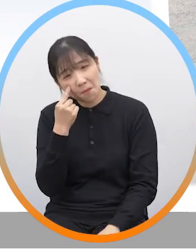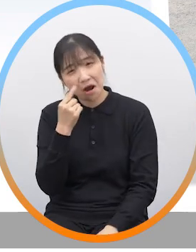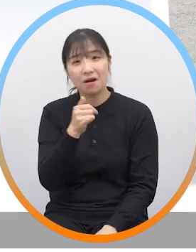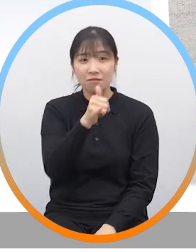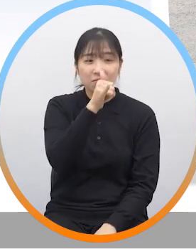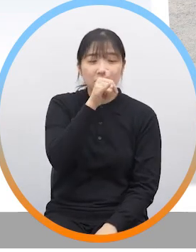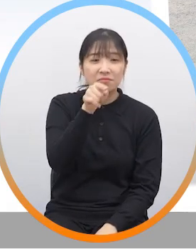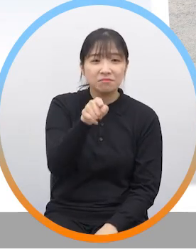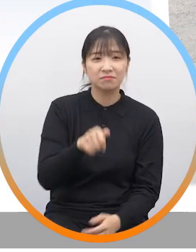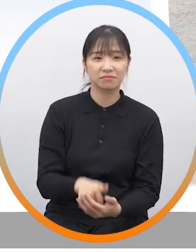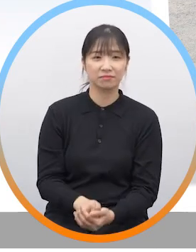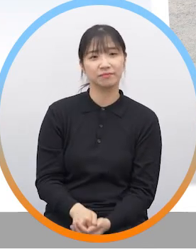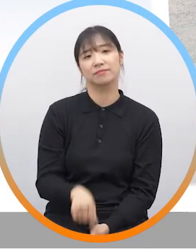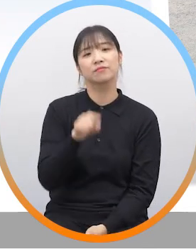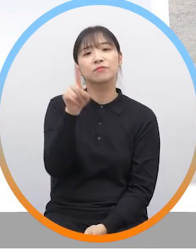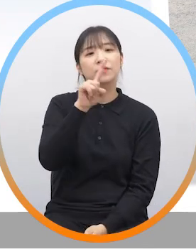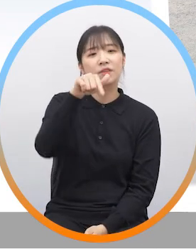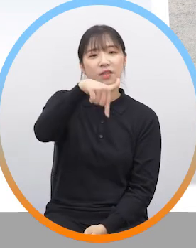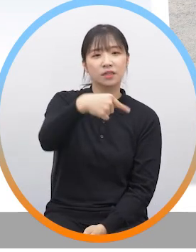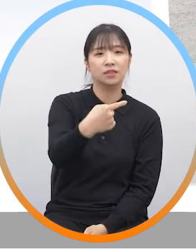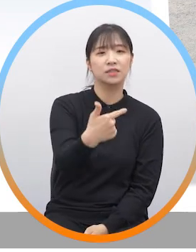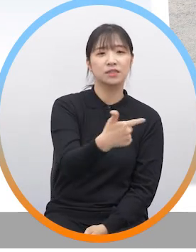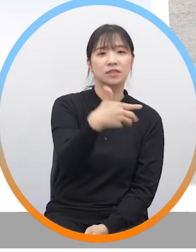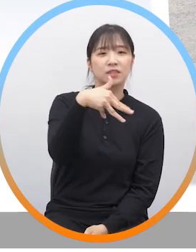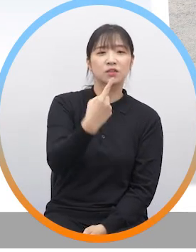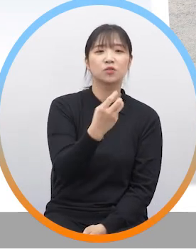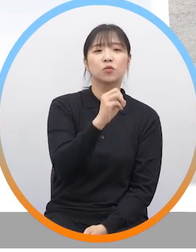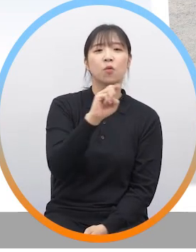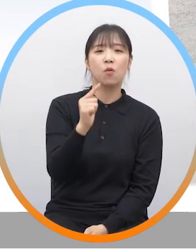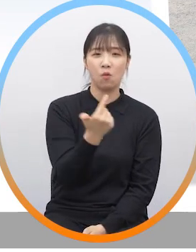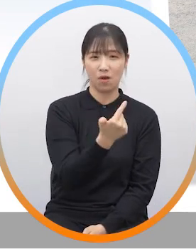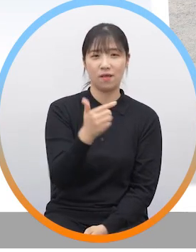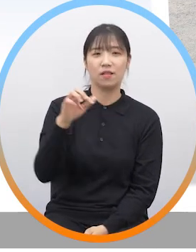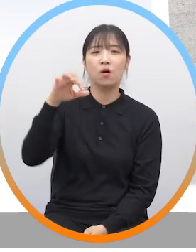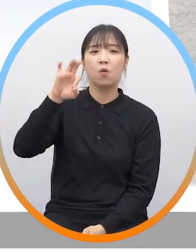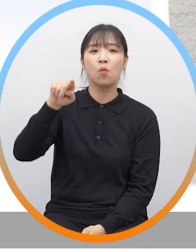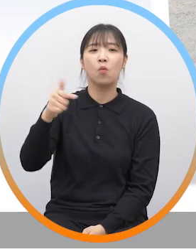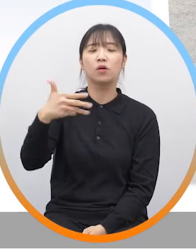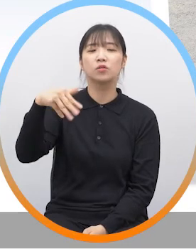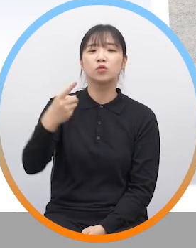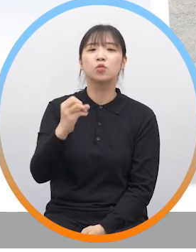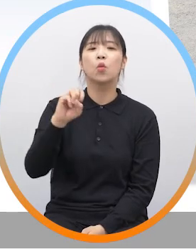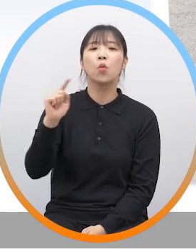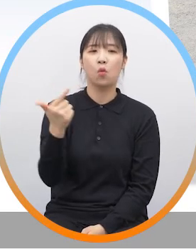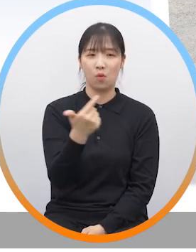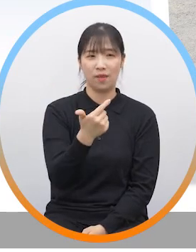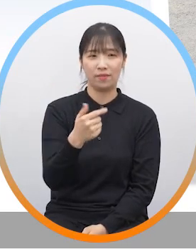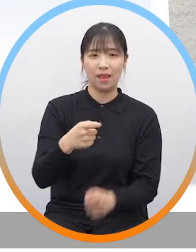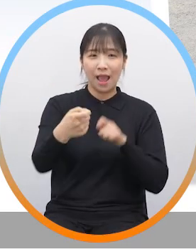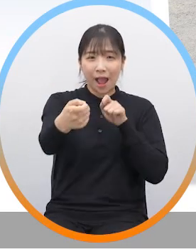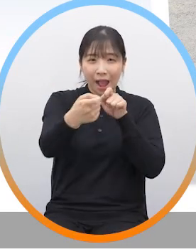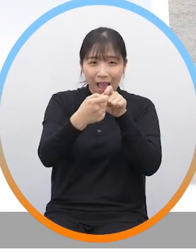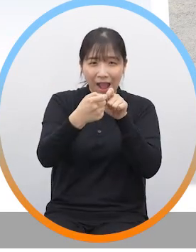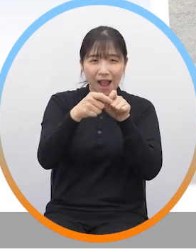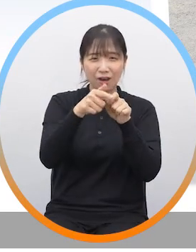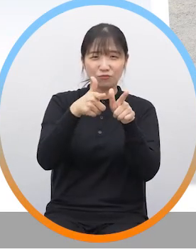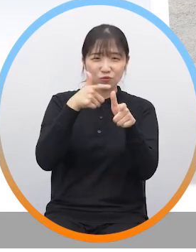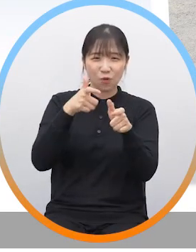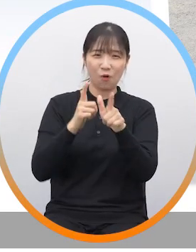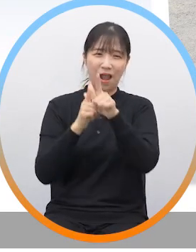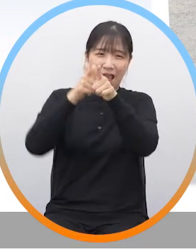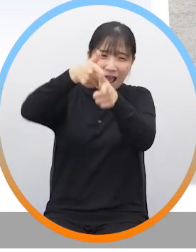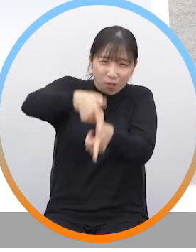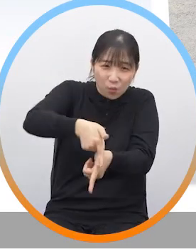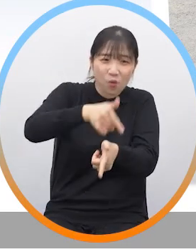구멍이 있는데요. 저게 근총안과 원총안이 있습니다. 그래서 가까운 총은 각도가 있어 가지고